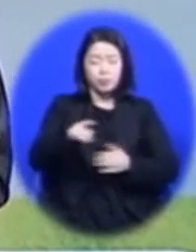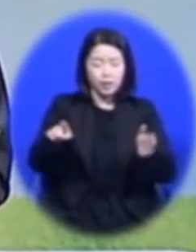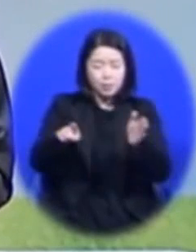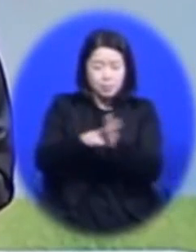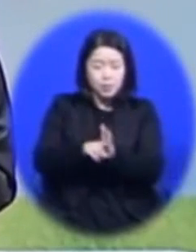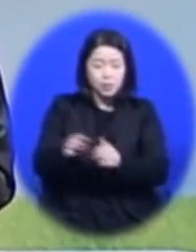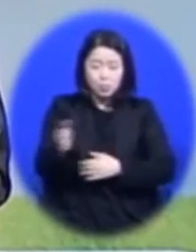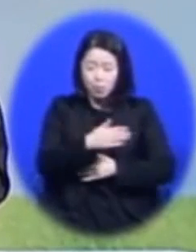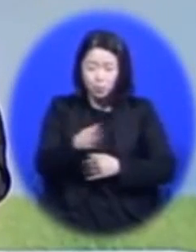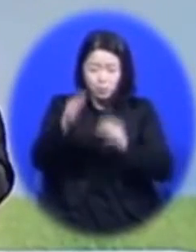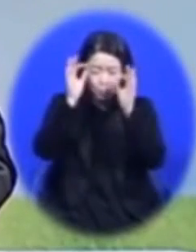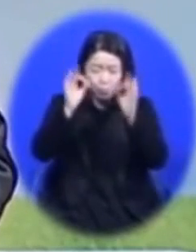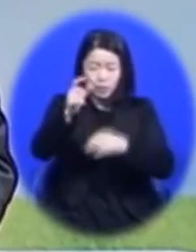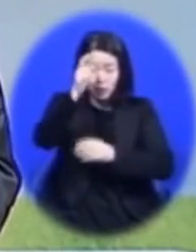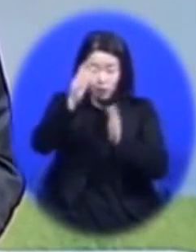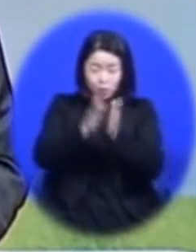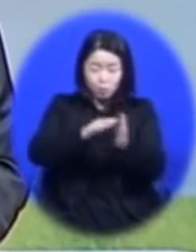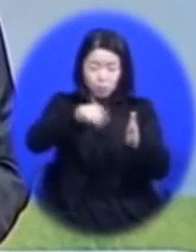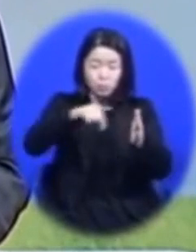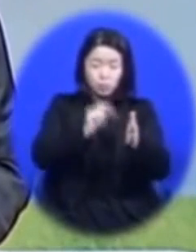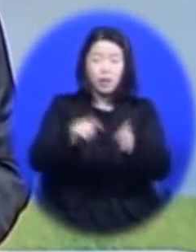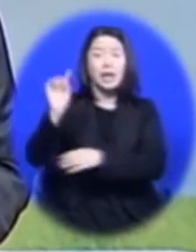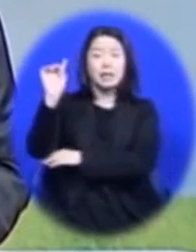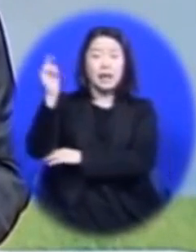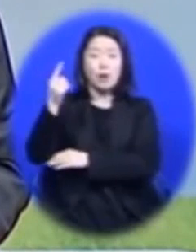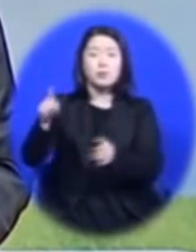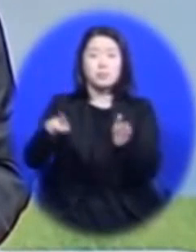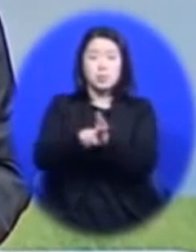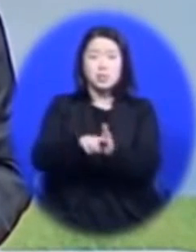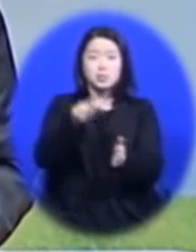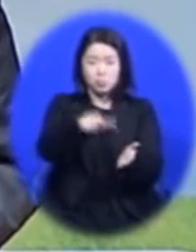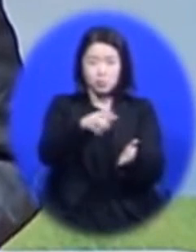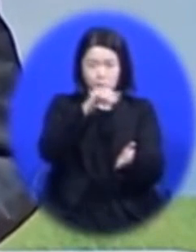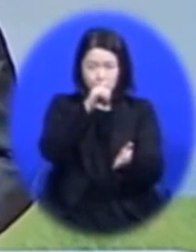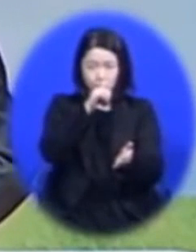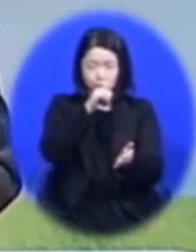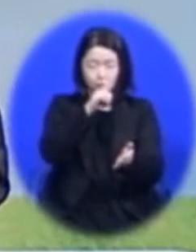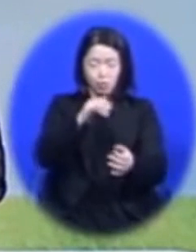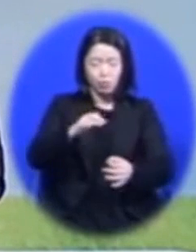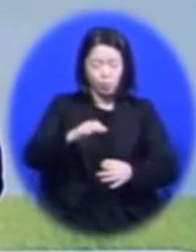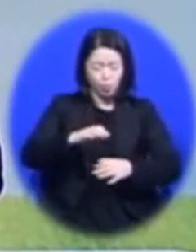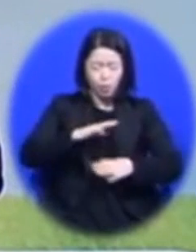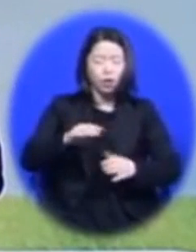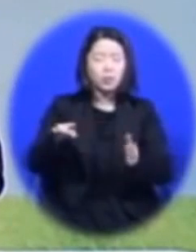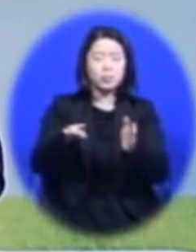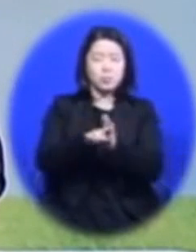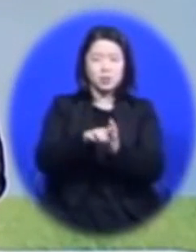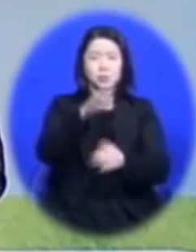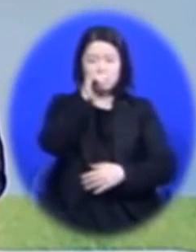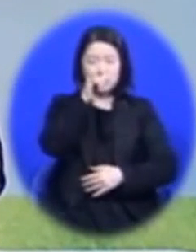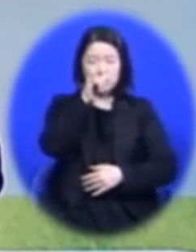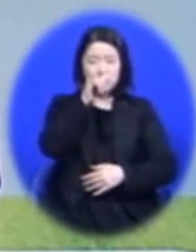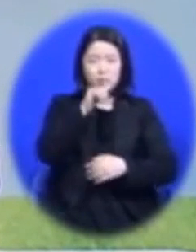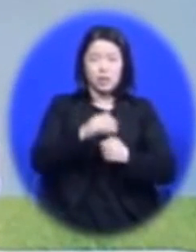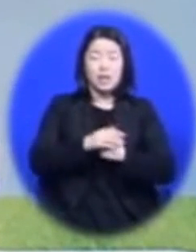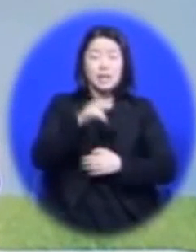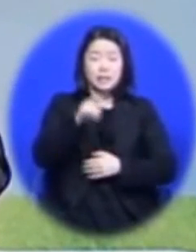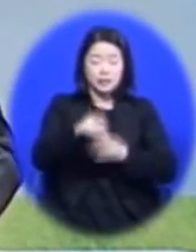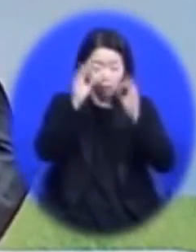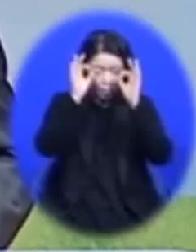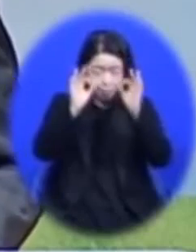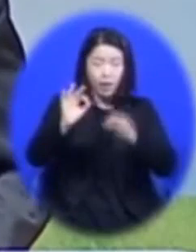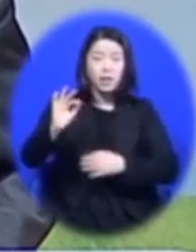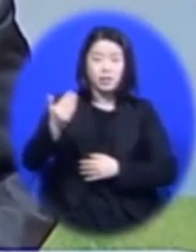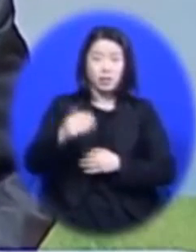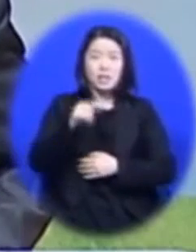보이는 기도 속에 다윗의 믿음이 있어요. 놀라운 믿음이 있어요. 그걸 보셔야